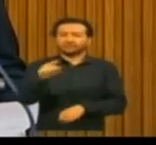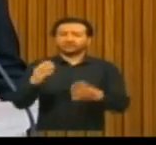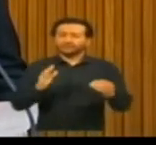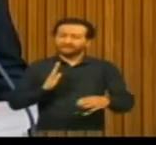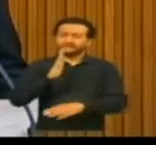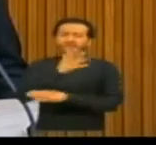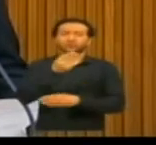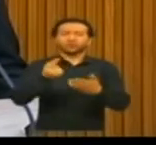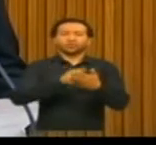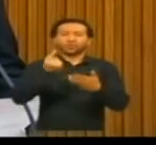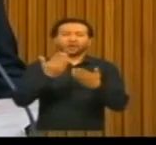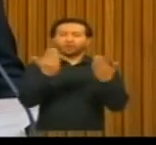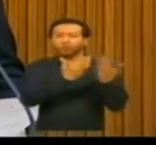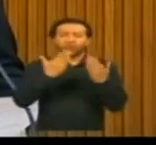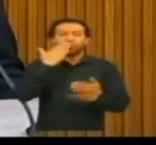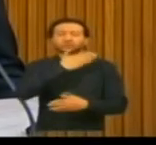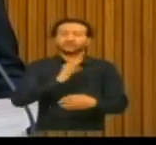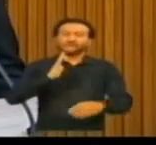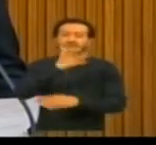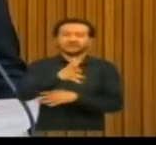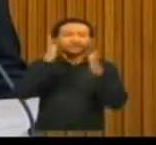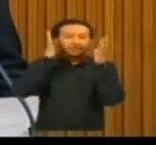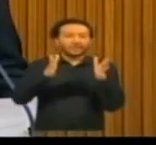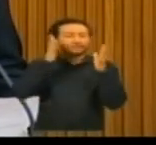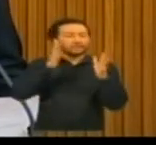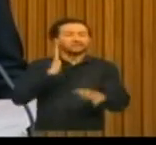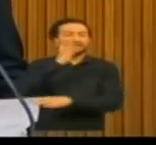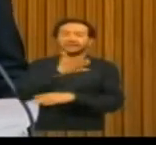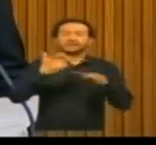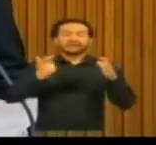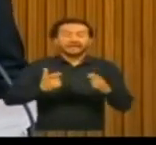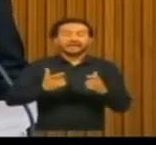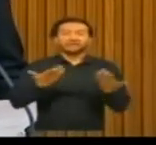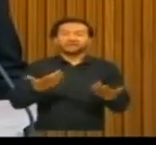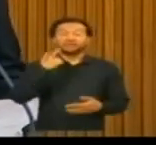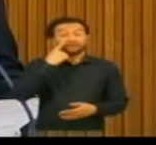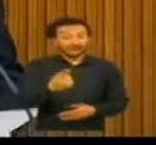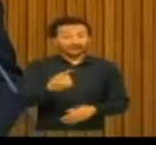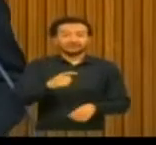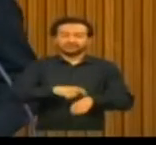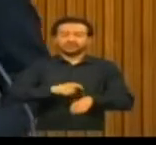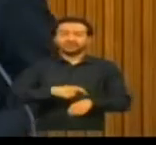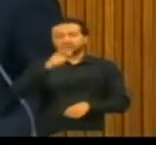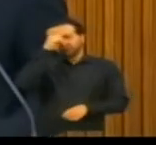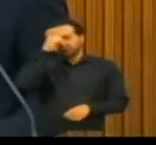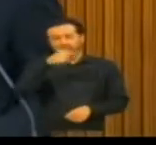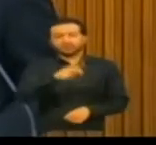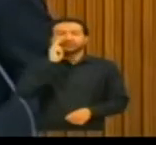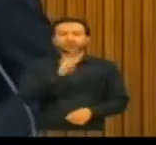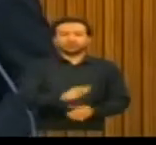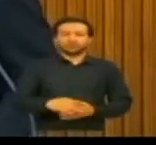Kur'an okunan, oruç tutulan, namaz kılınan ülke hangisidir diye bakarsanız Türkiye'yi